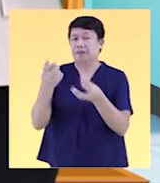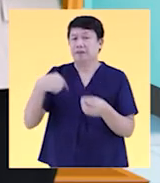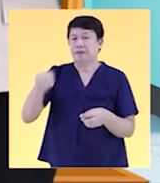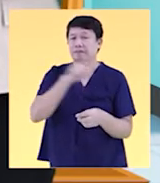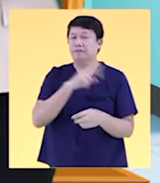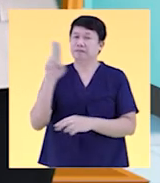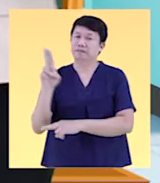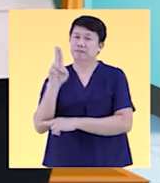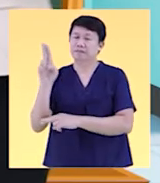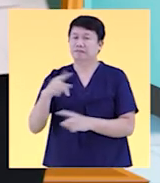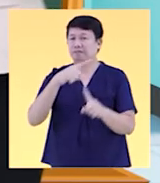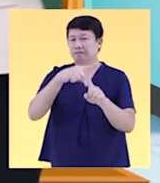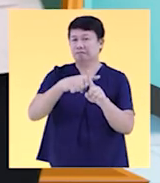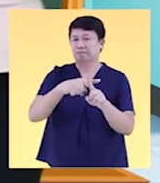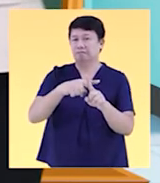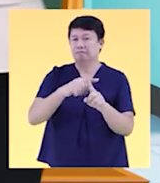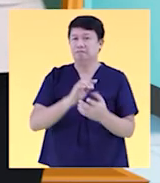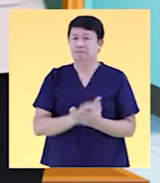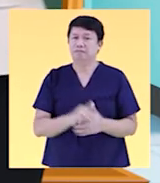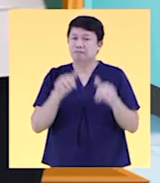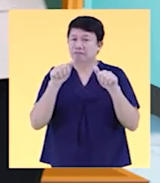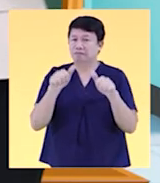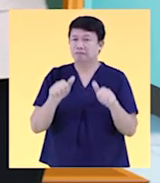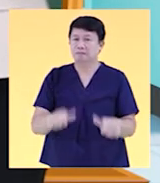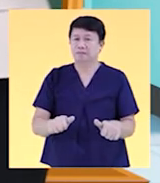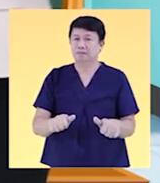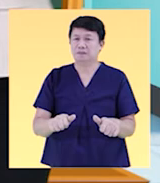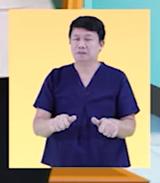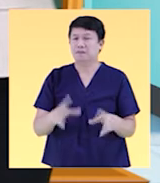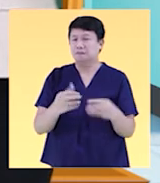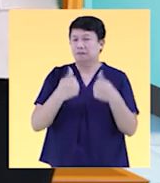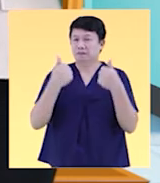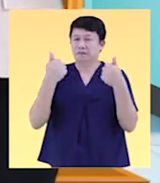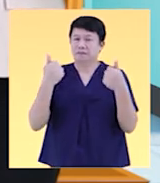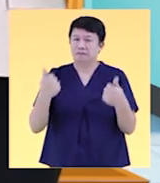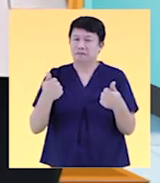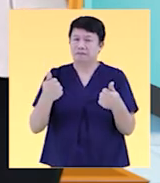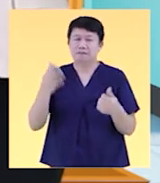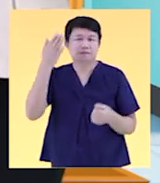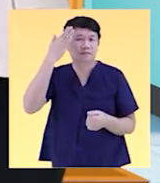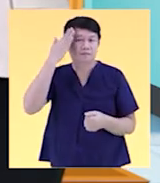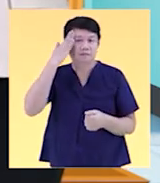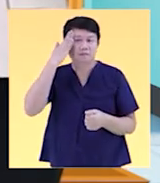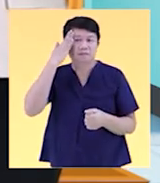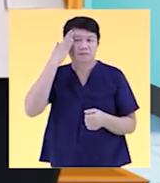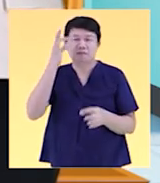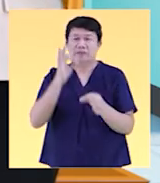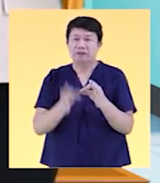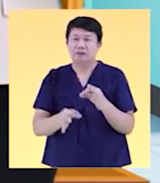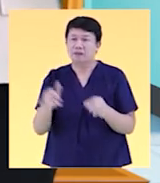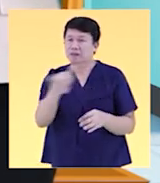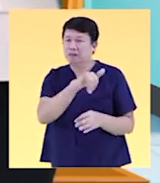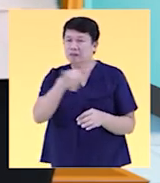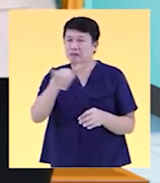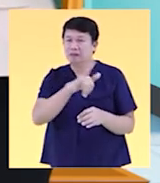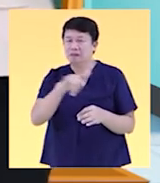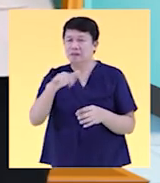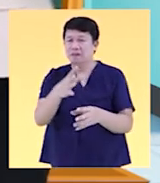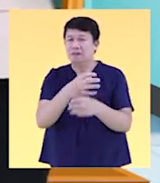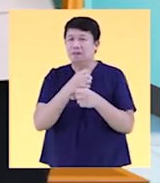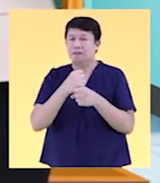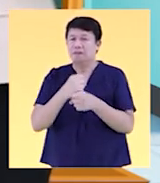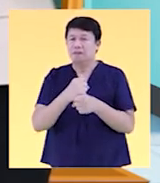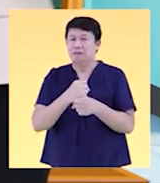given na ating ginamit sa pag-add at maaaring isolve ulit para malaman kung pareho pa rin